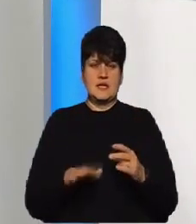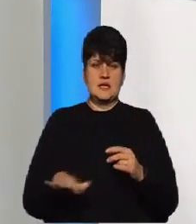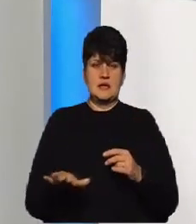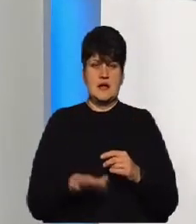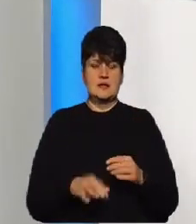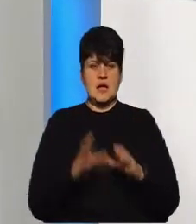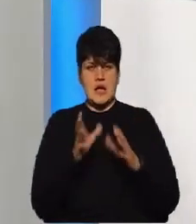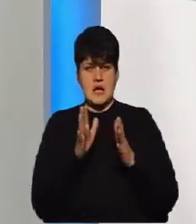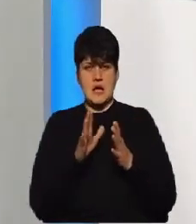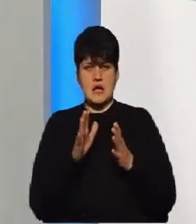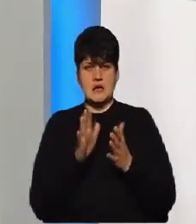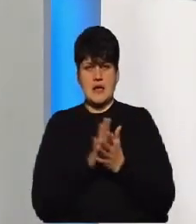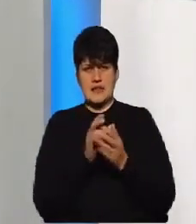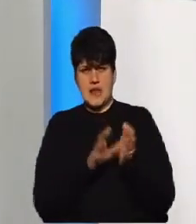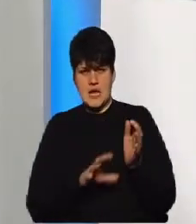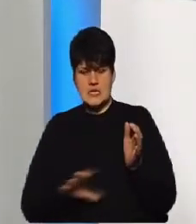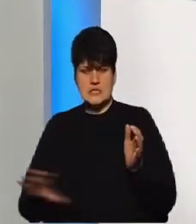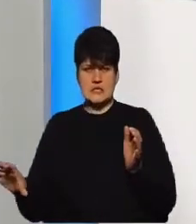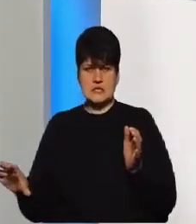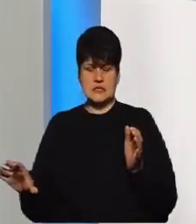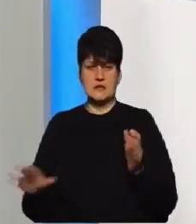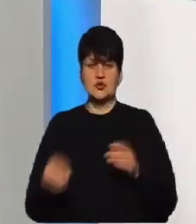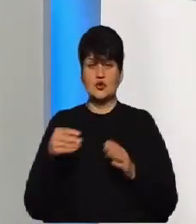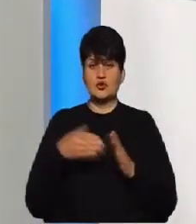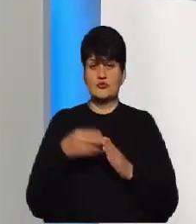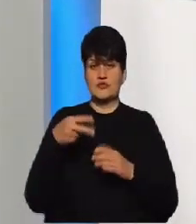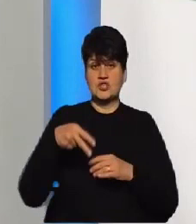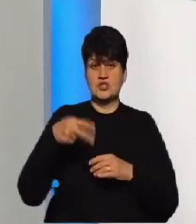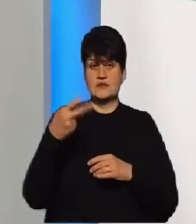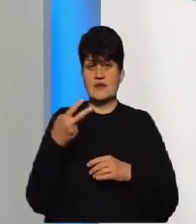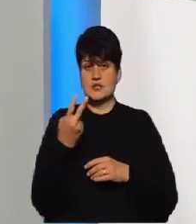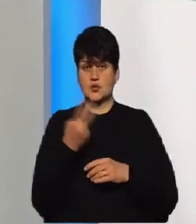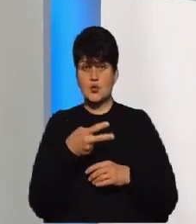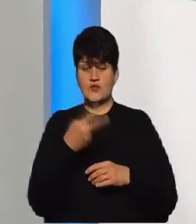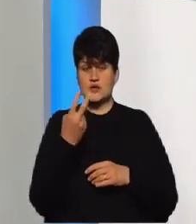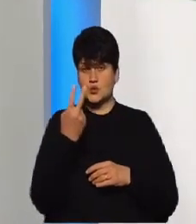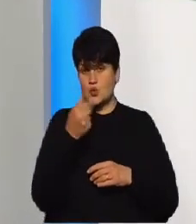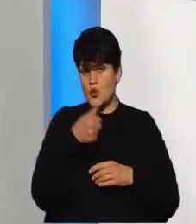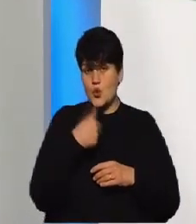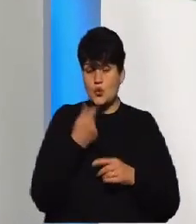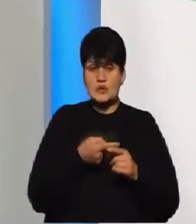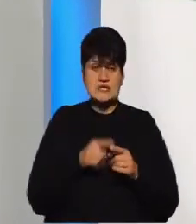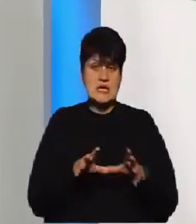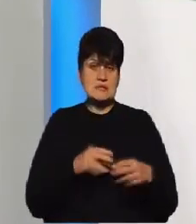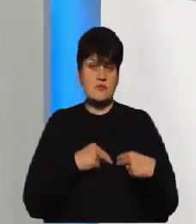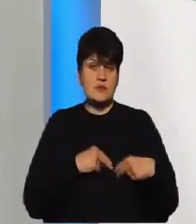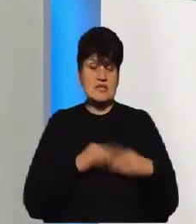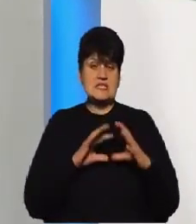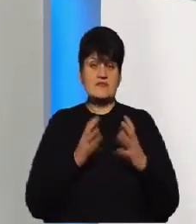мереж. Тобто ще до 2022 року ця, в принципі, співпраця з Світовим банком поки